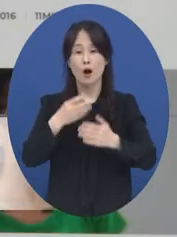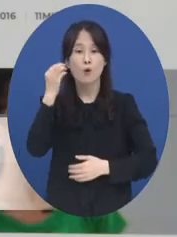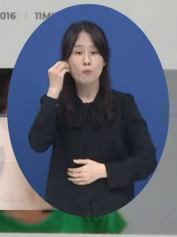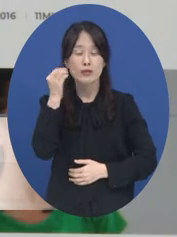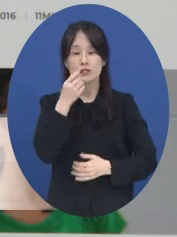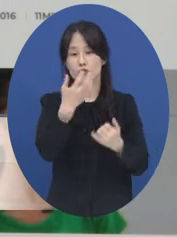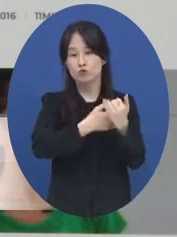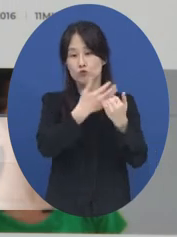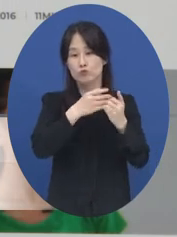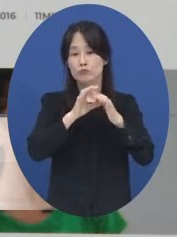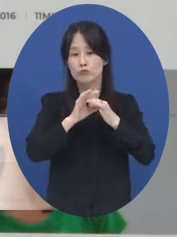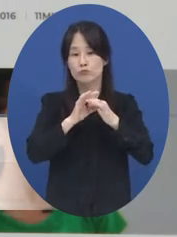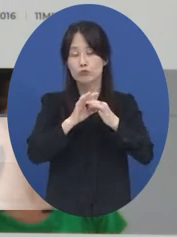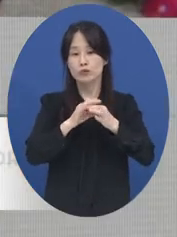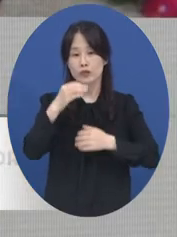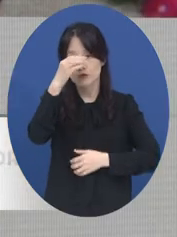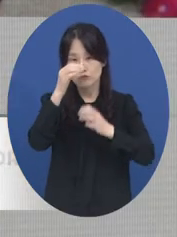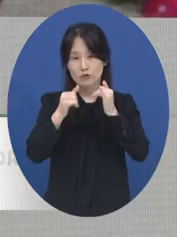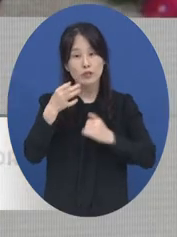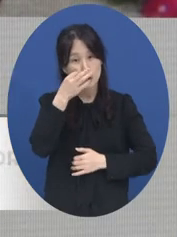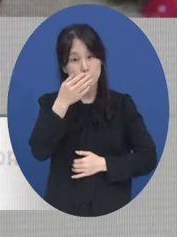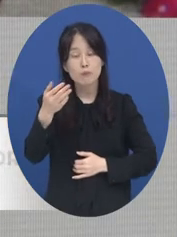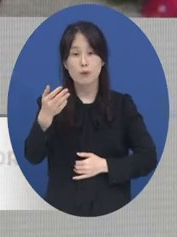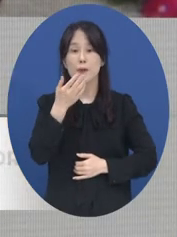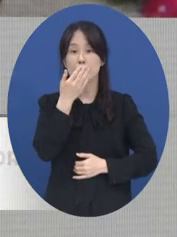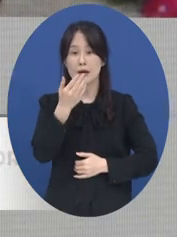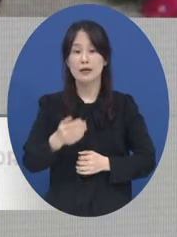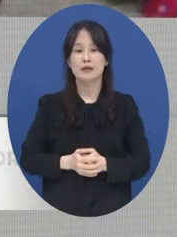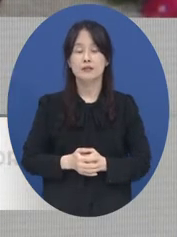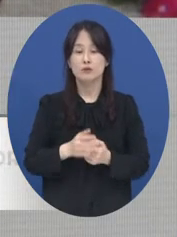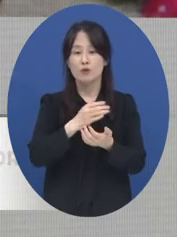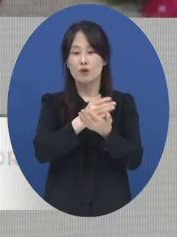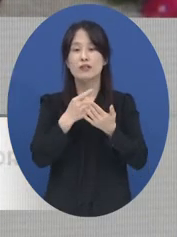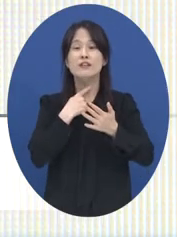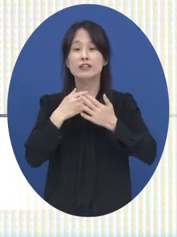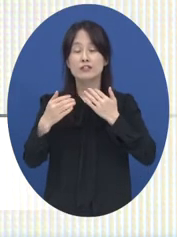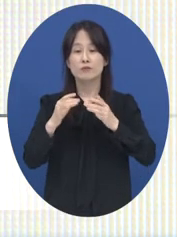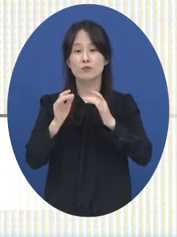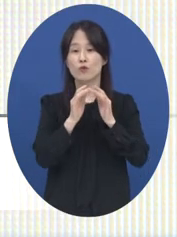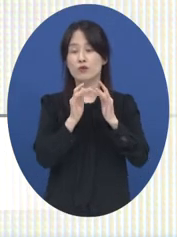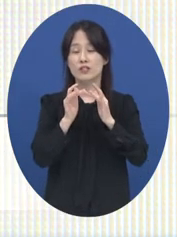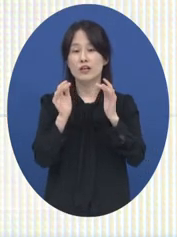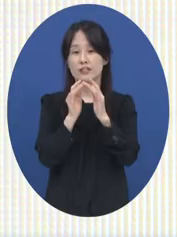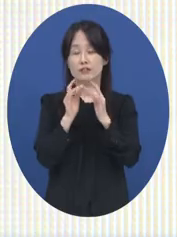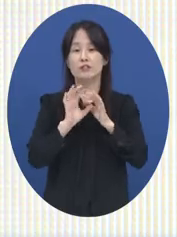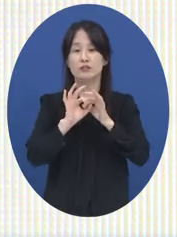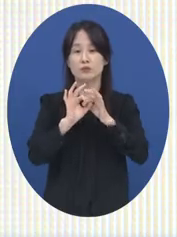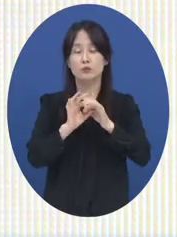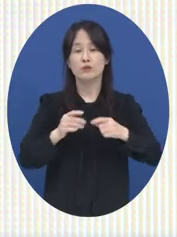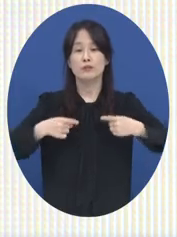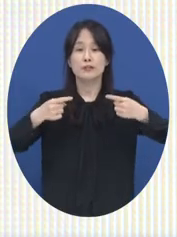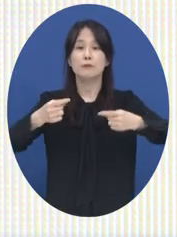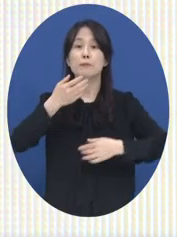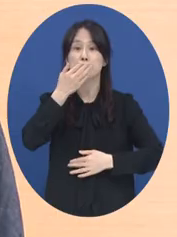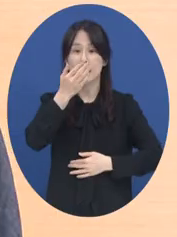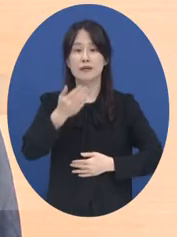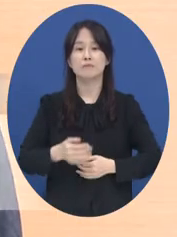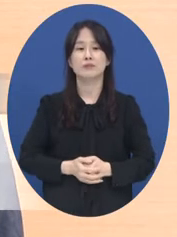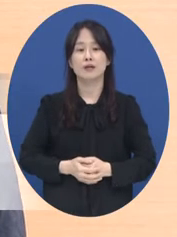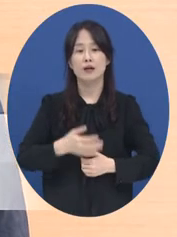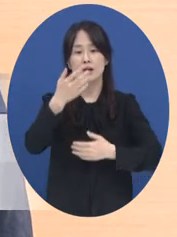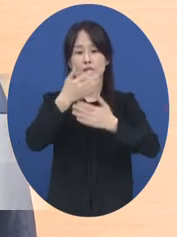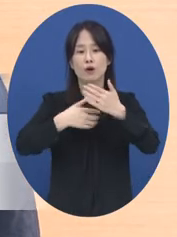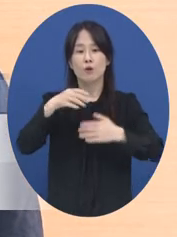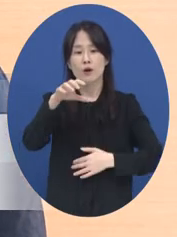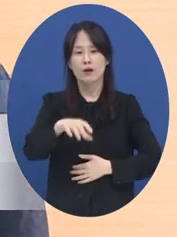홈페이지와 유튜브 채널 등을 통해 관객을 맞고 부대 행사 또한 랜선으로 즐길 수 있도록 했습니다. 영화관을 찾기 어려운